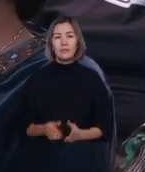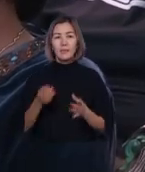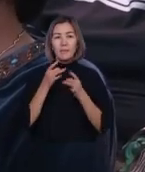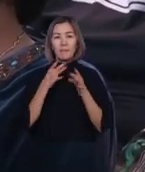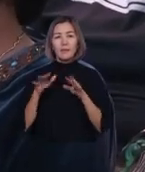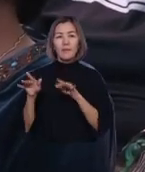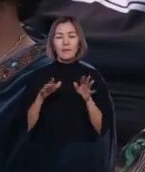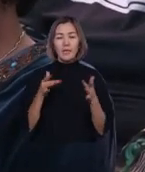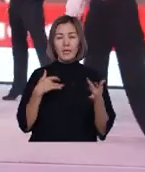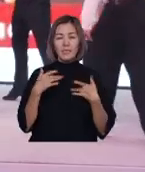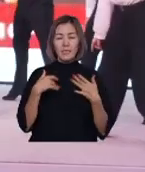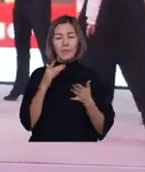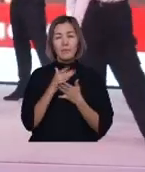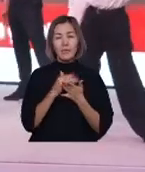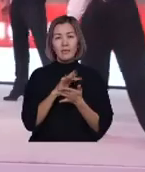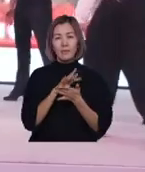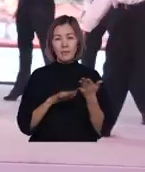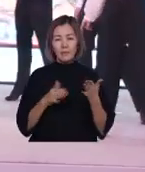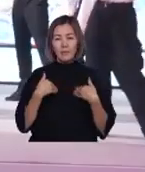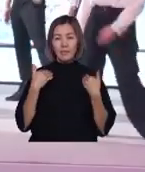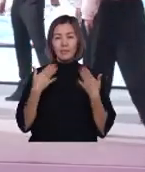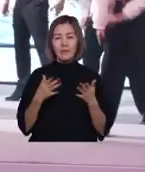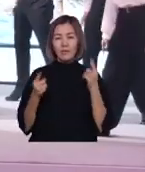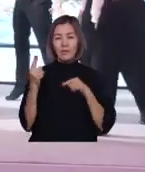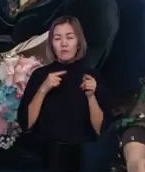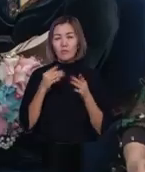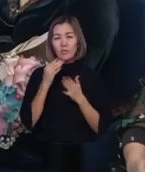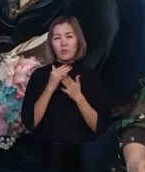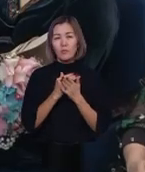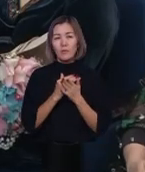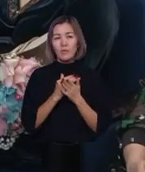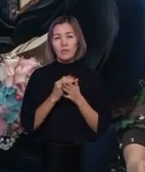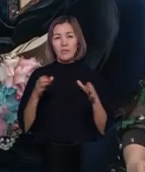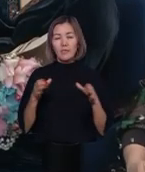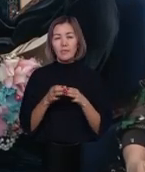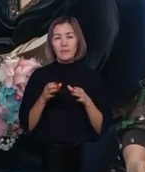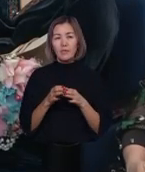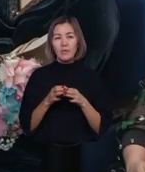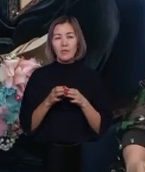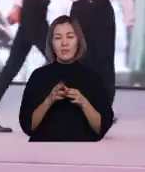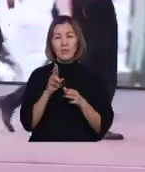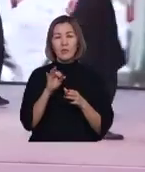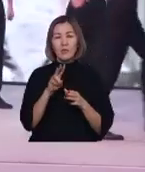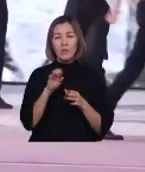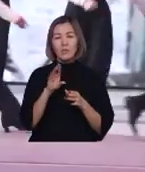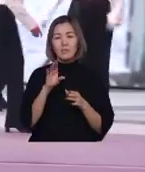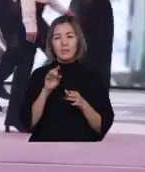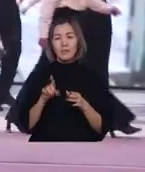Мероприятие продолжилось концертной программой. Публике представил свои творческие номера фольклорный этнографический ансамбль «Кулан Саз».